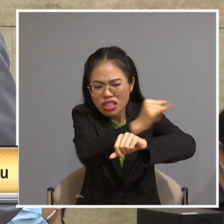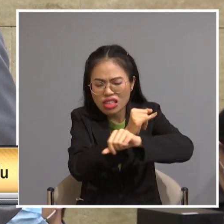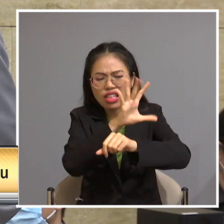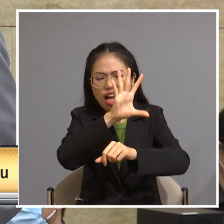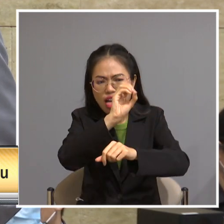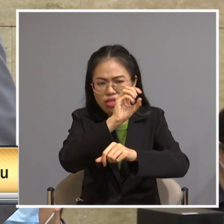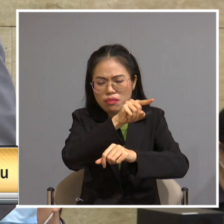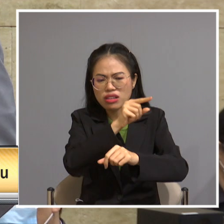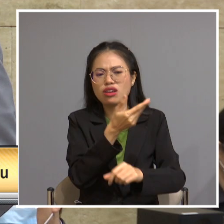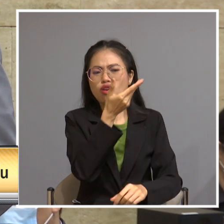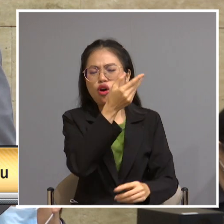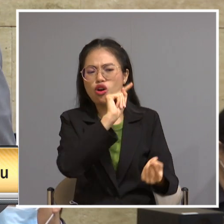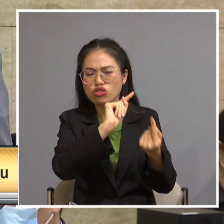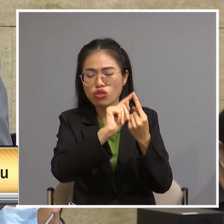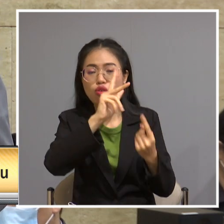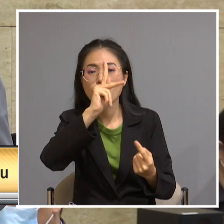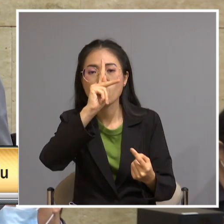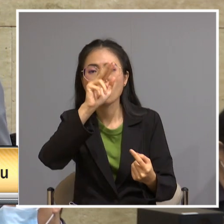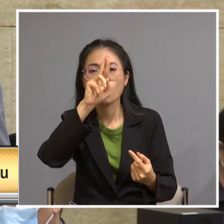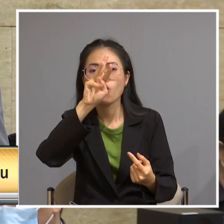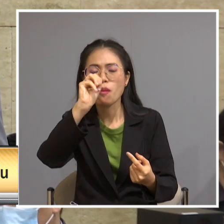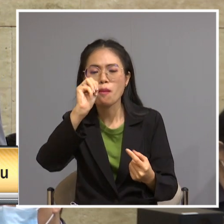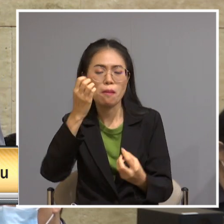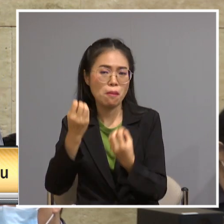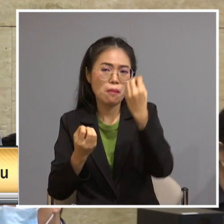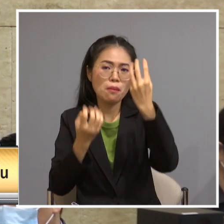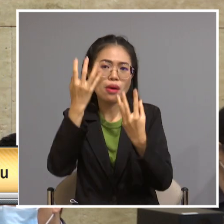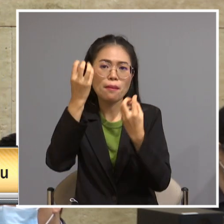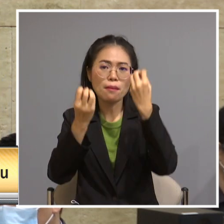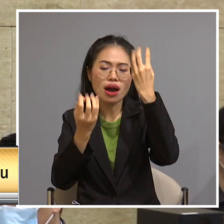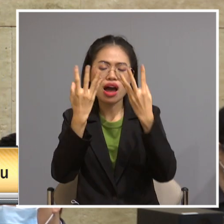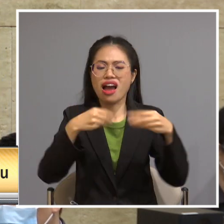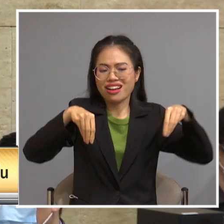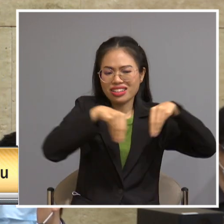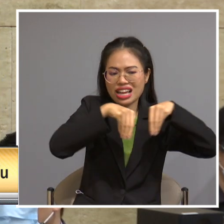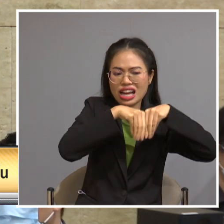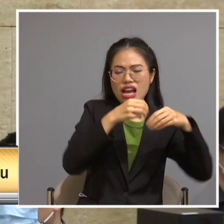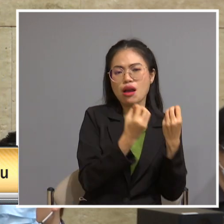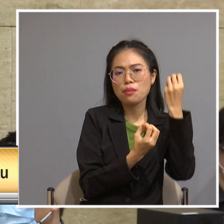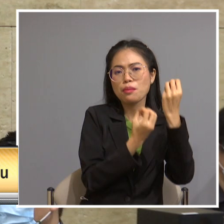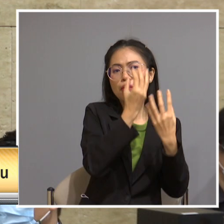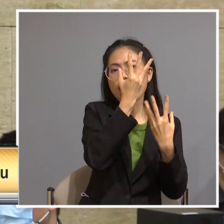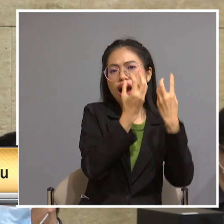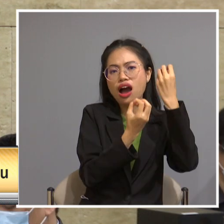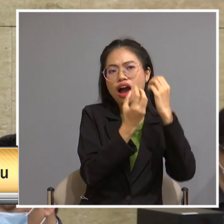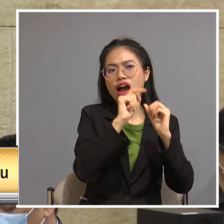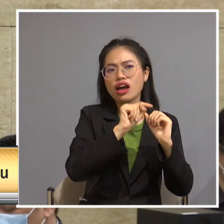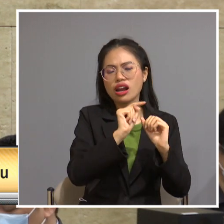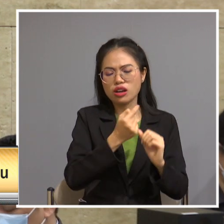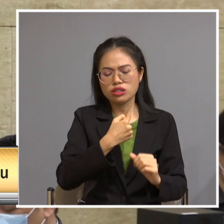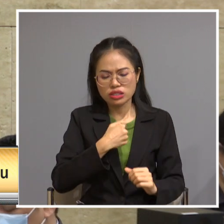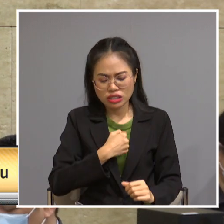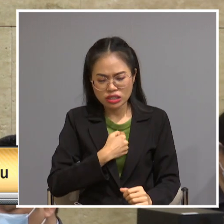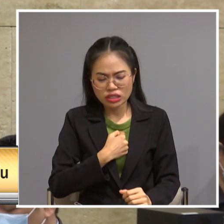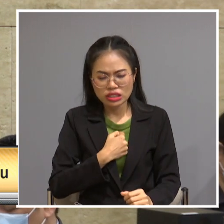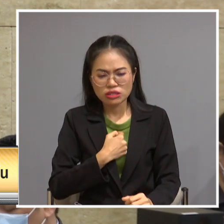ากทางกลมป่าไม้เพระว่าเป็ที่ดินในเกตป่าดันั้น ผมเองก็ต้อง